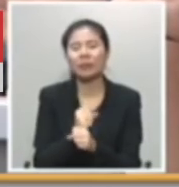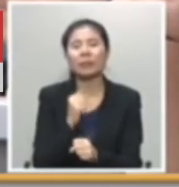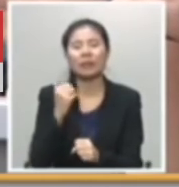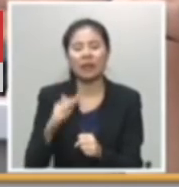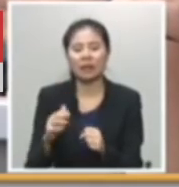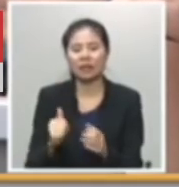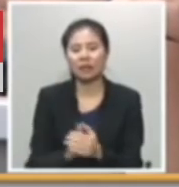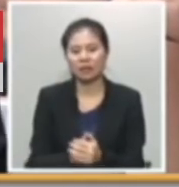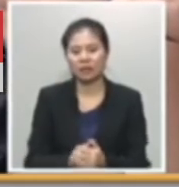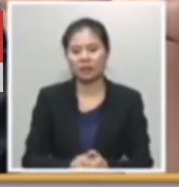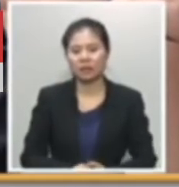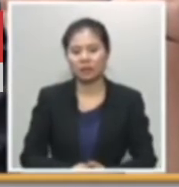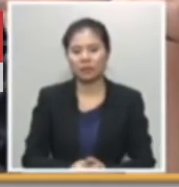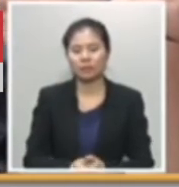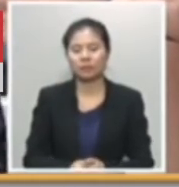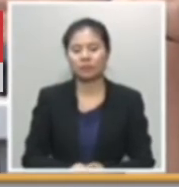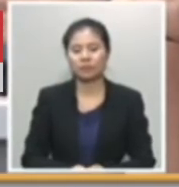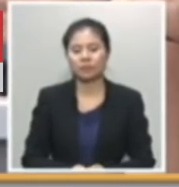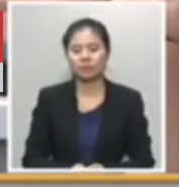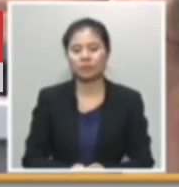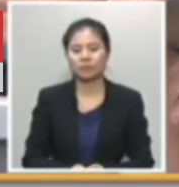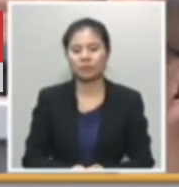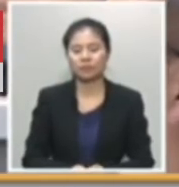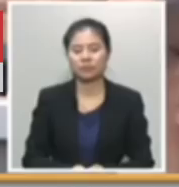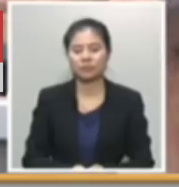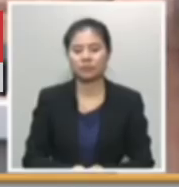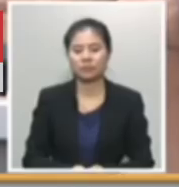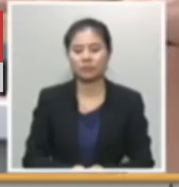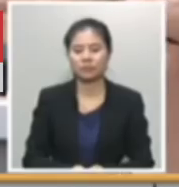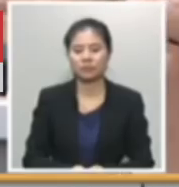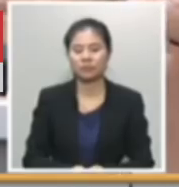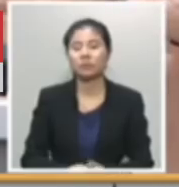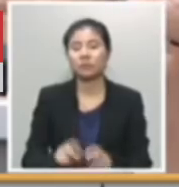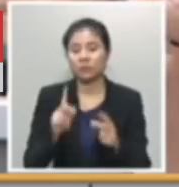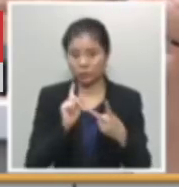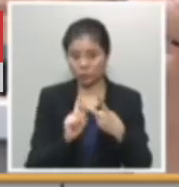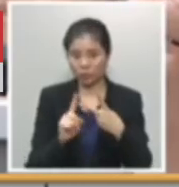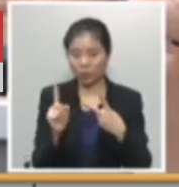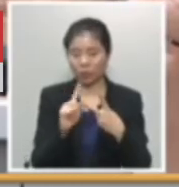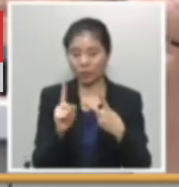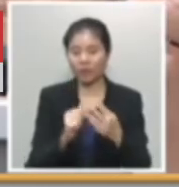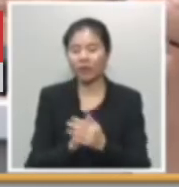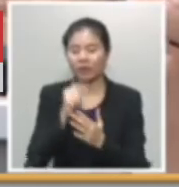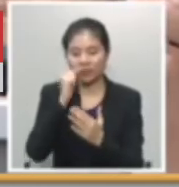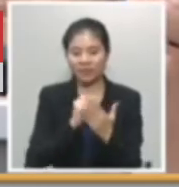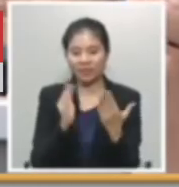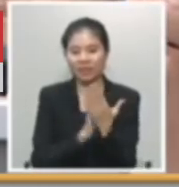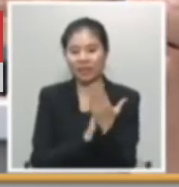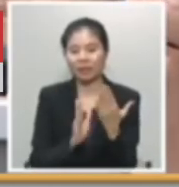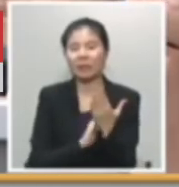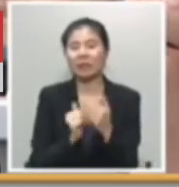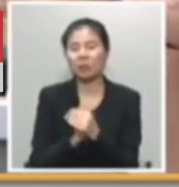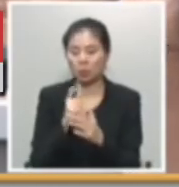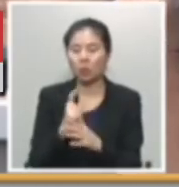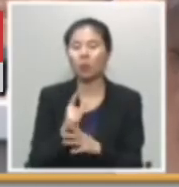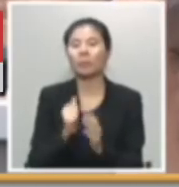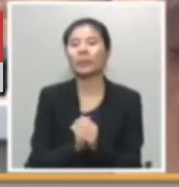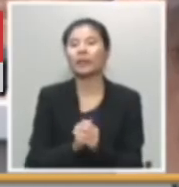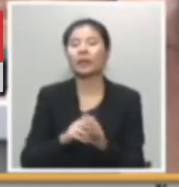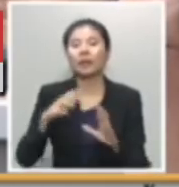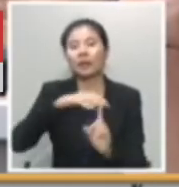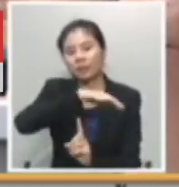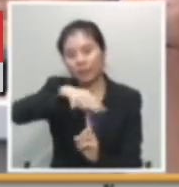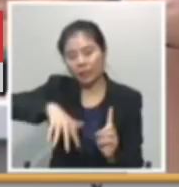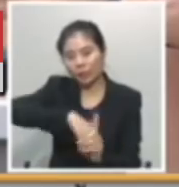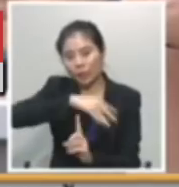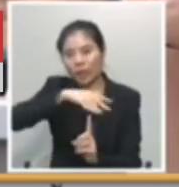ยไม่อยากพาดพิงเขานะแล้วก็เรื่องที่สองประเทศไทยเนี่ยเป็นประเทศที่น่าท่องเที่ยวมากเขาเรียก